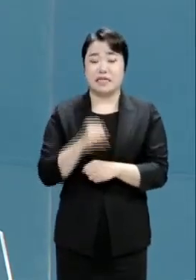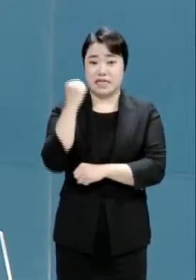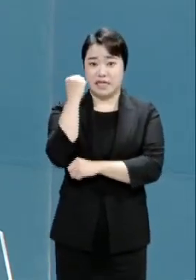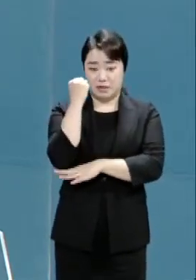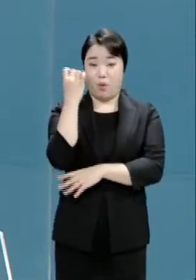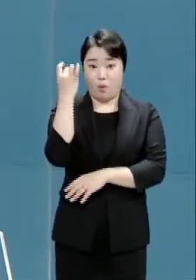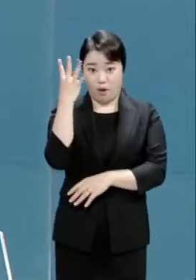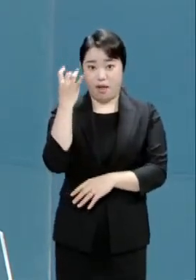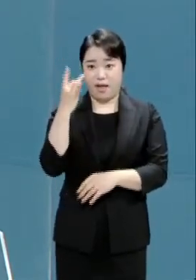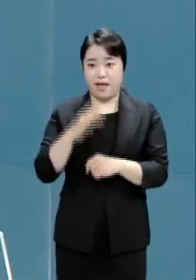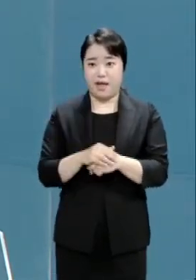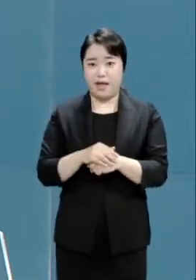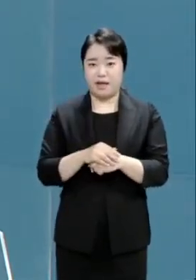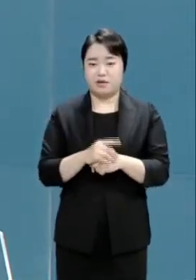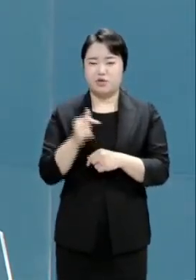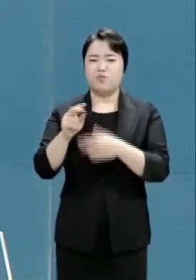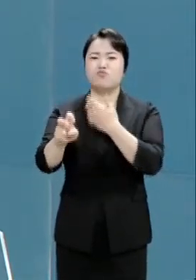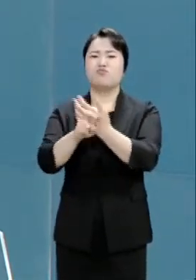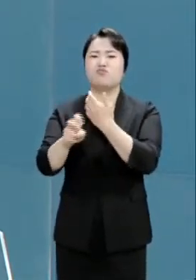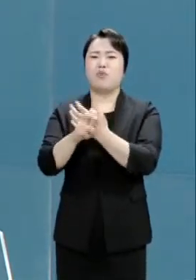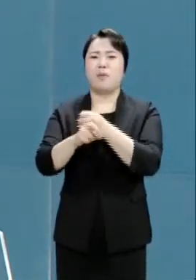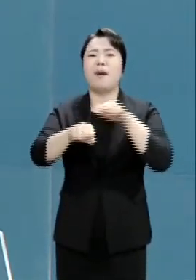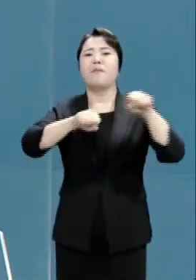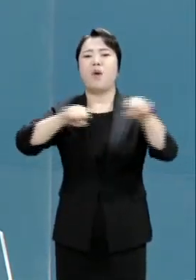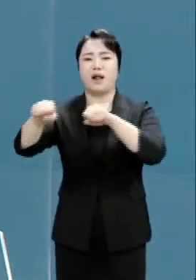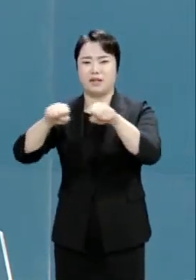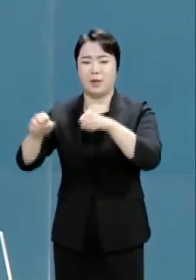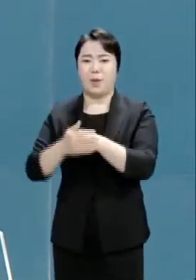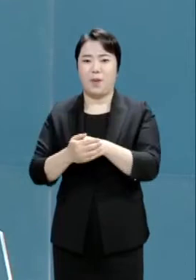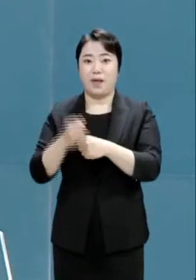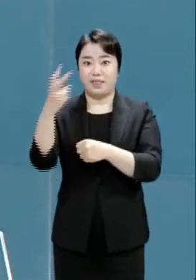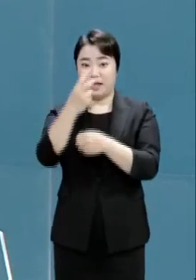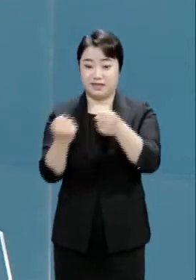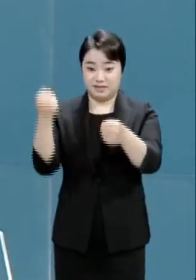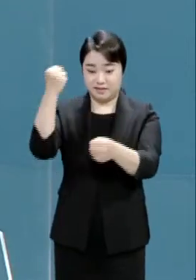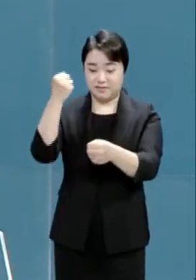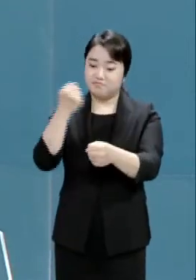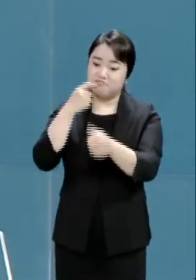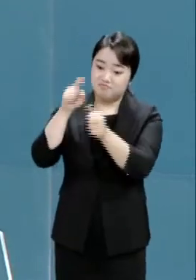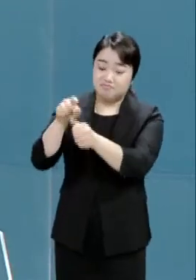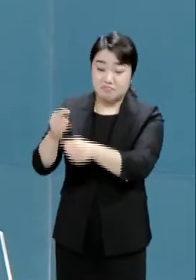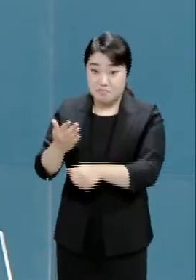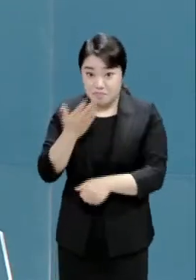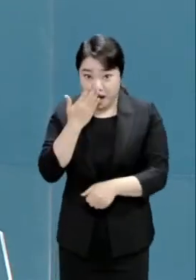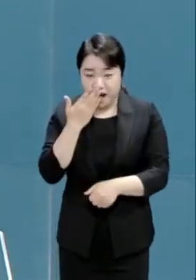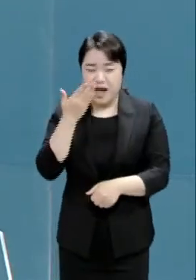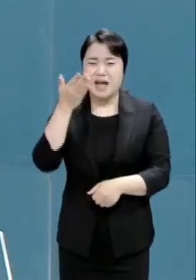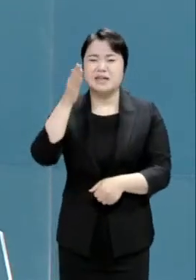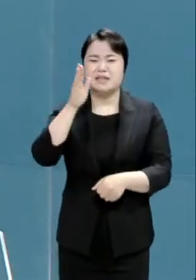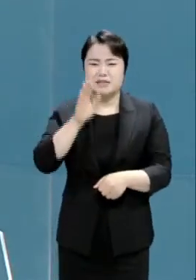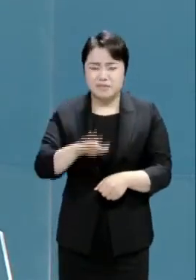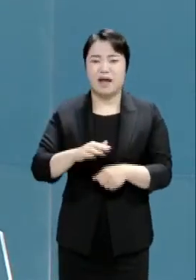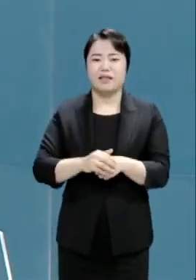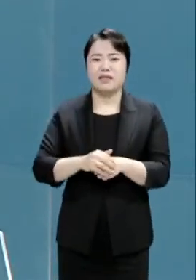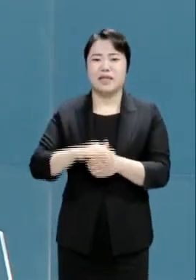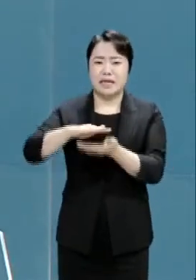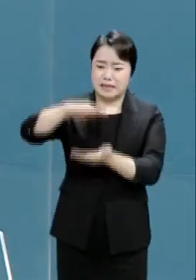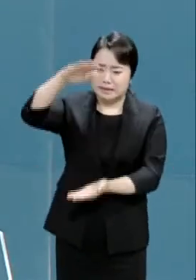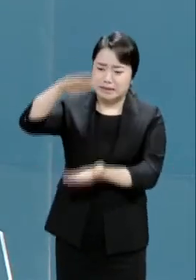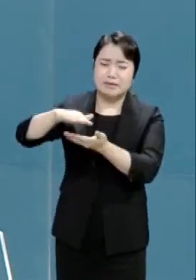기존에 그 아까 불법이라고 얘기됐던 그 업무들을 이제 합법적으로 할 수 있게 돼 있는데 문제는 그러면 어디까지 할